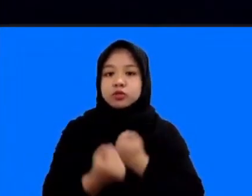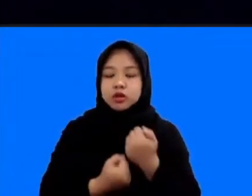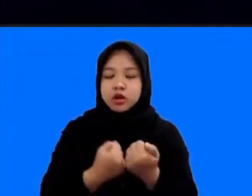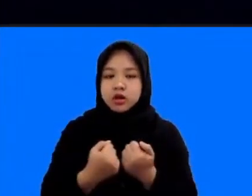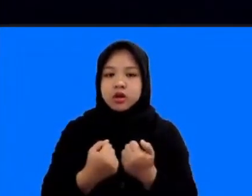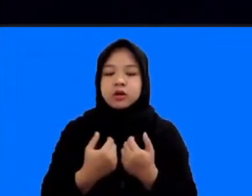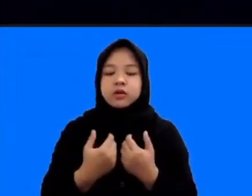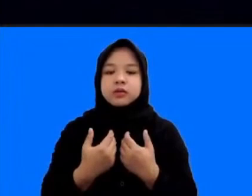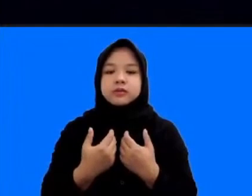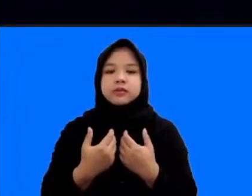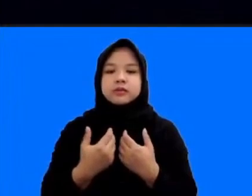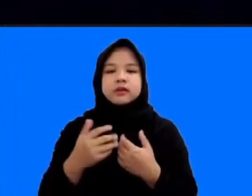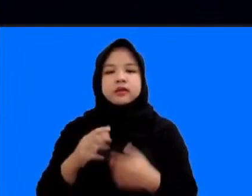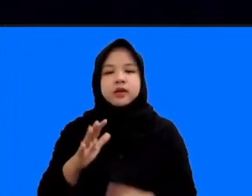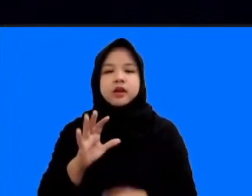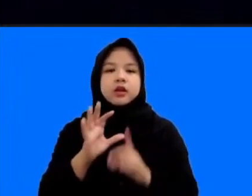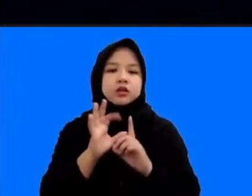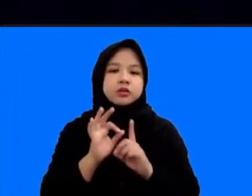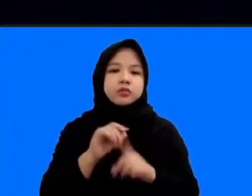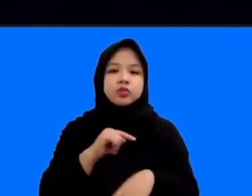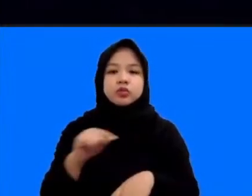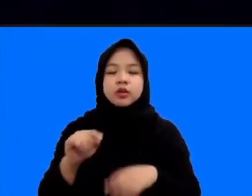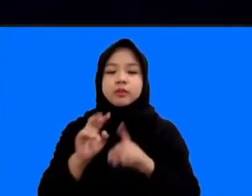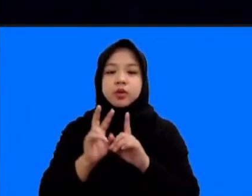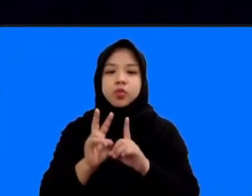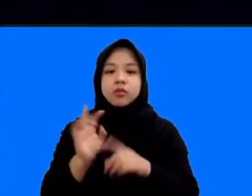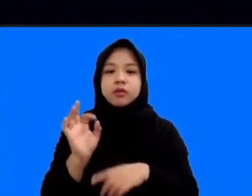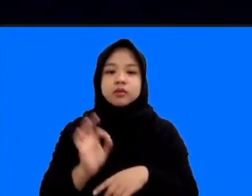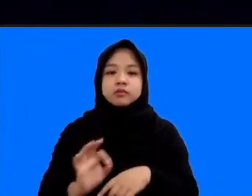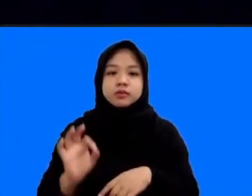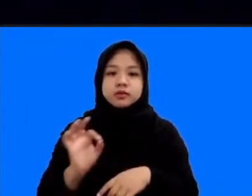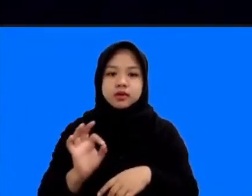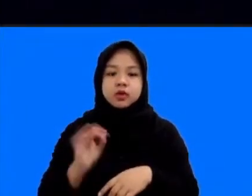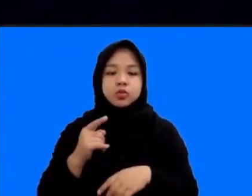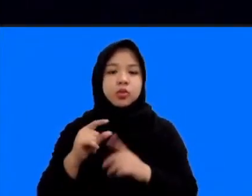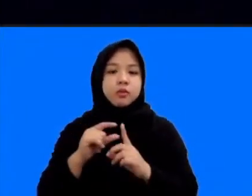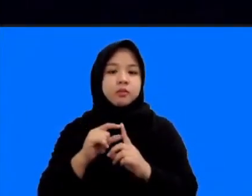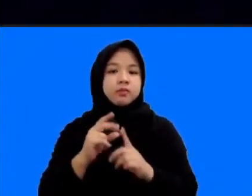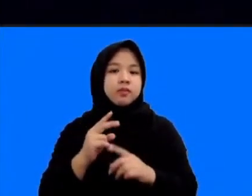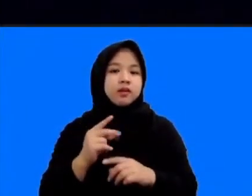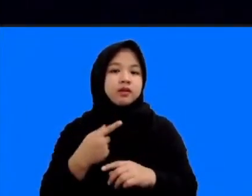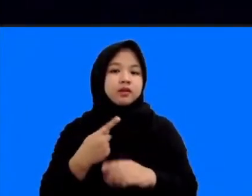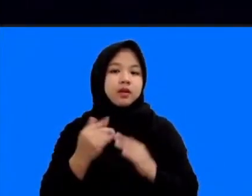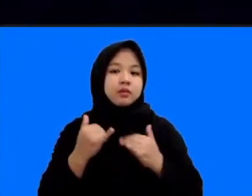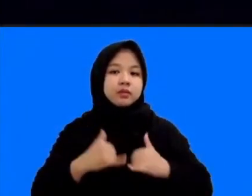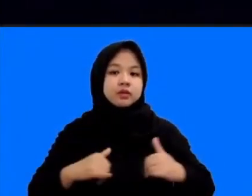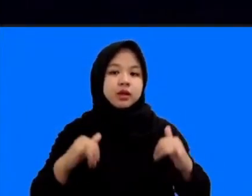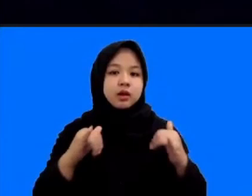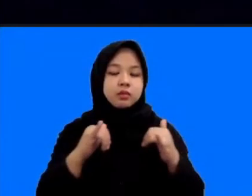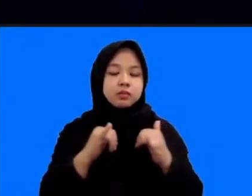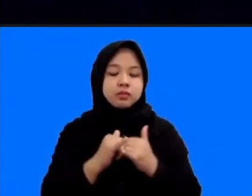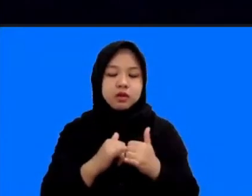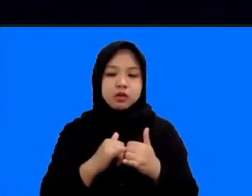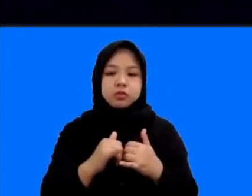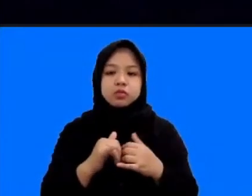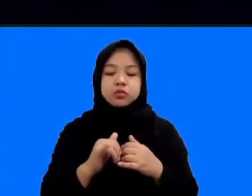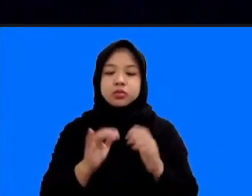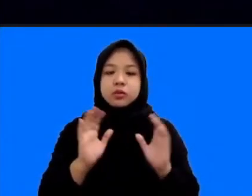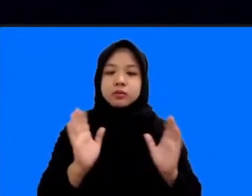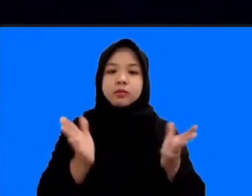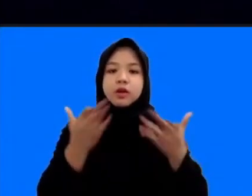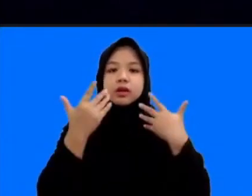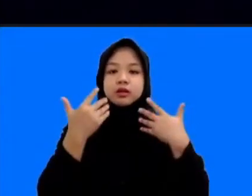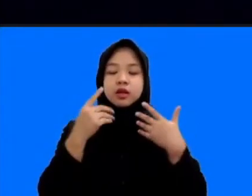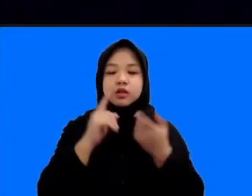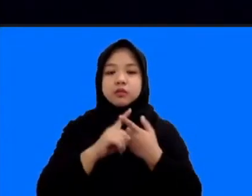di sekitar 10-12% itu menjadi PR kita bersama untuk membangkitkan gairah teman-teman